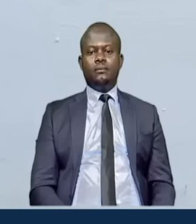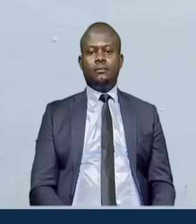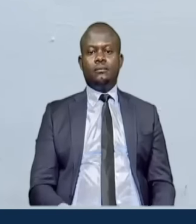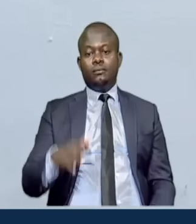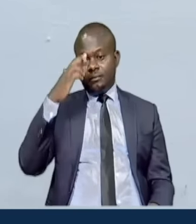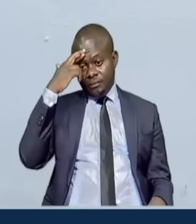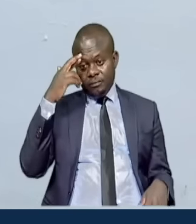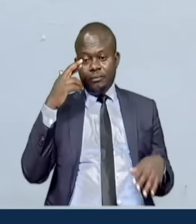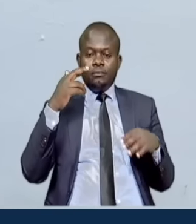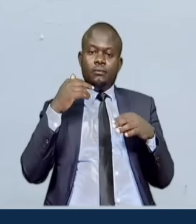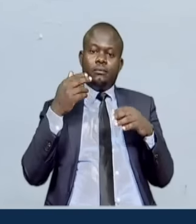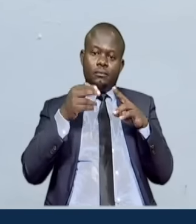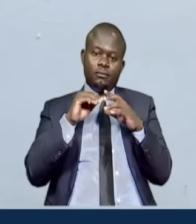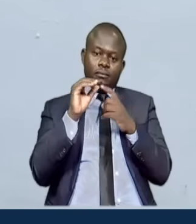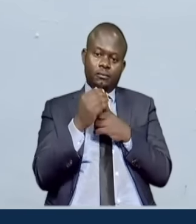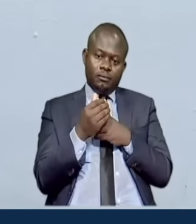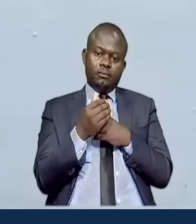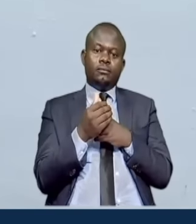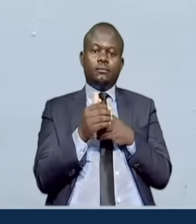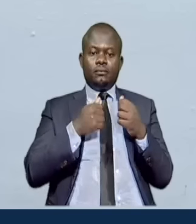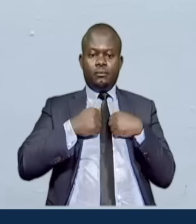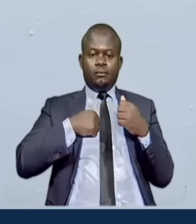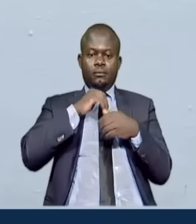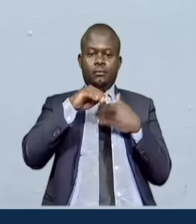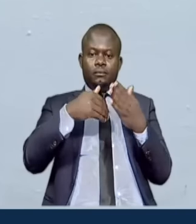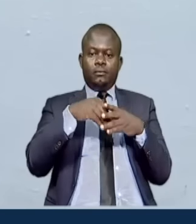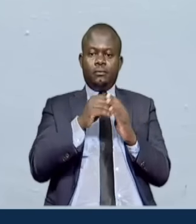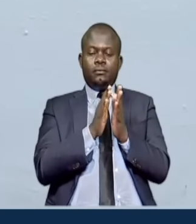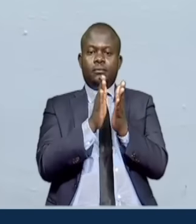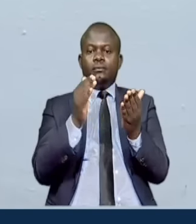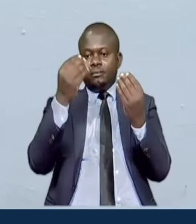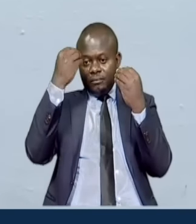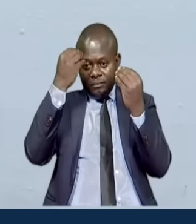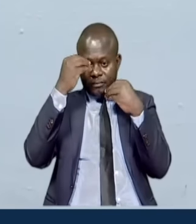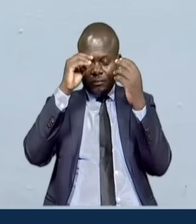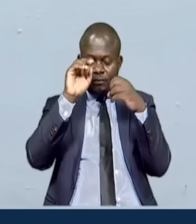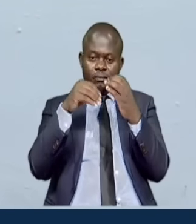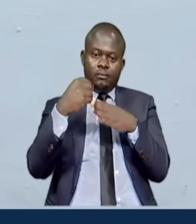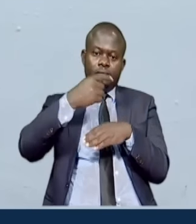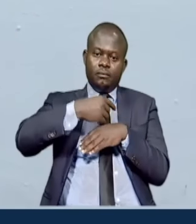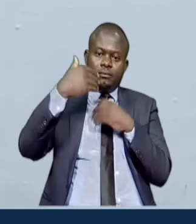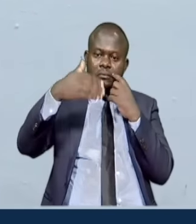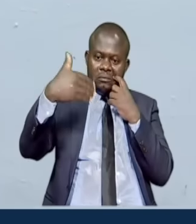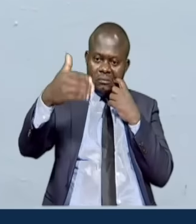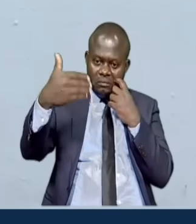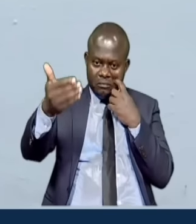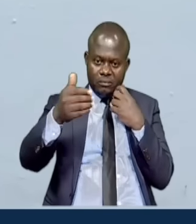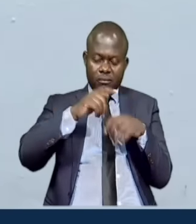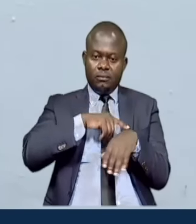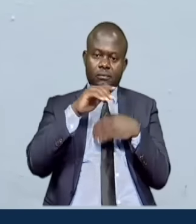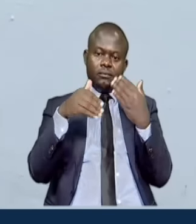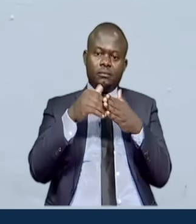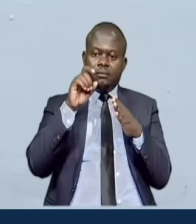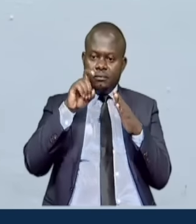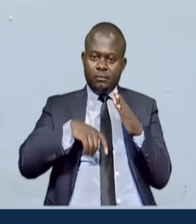w'urubyiruko rw'u Rwanda ndetse n'abanyarwanda bose muri rusange, biduha isomo ry'uko umunsi ku munsi igihe icyo ari cyo cyose